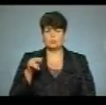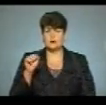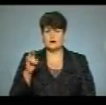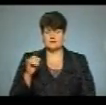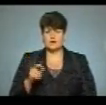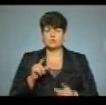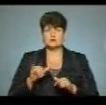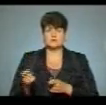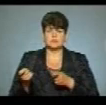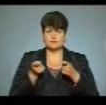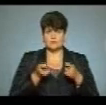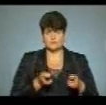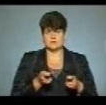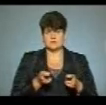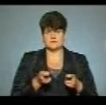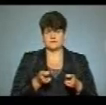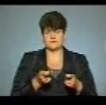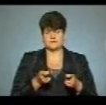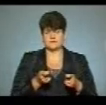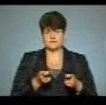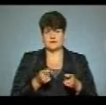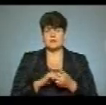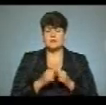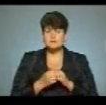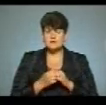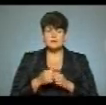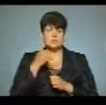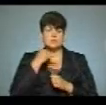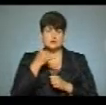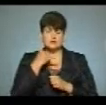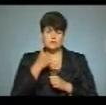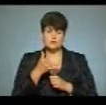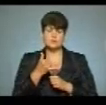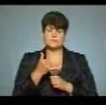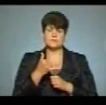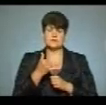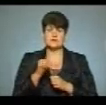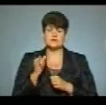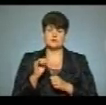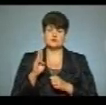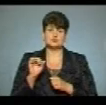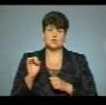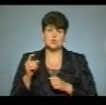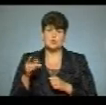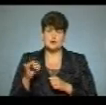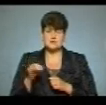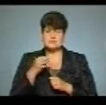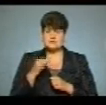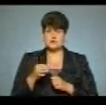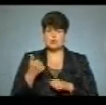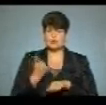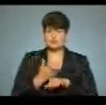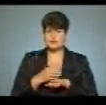дорогою Тернопіль-Жванець. Телефоном директор кар'єру, керівник Полупанівської філії Ігор Штогрин сказав, що головний офіс у